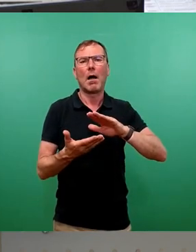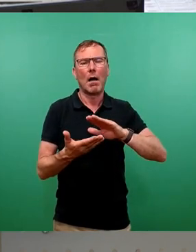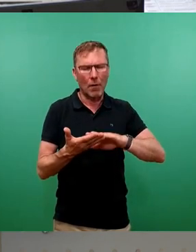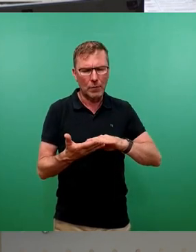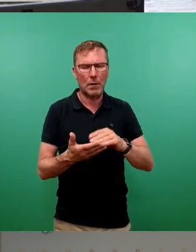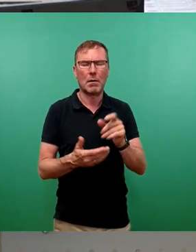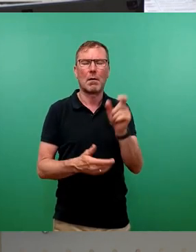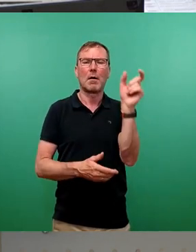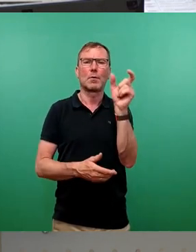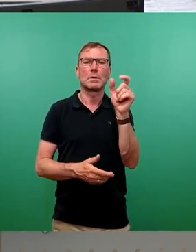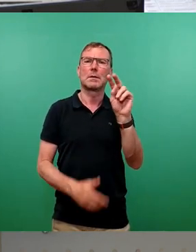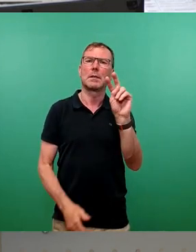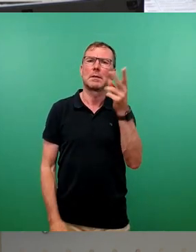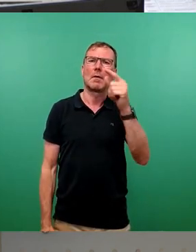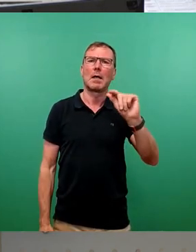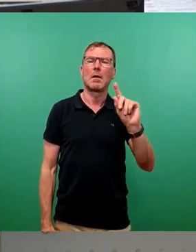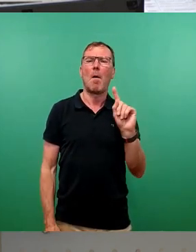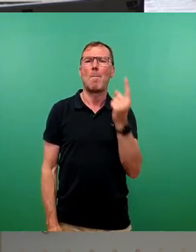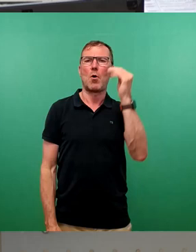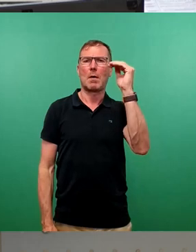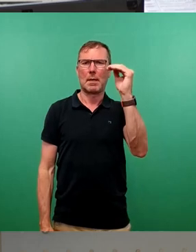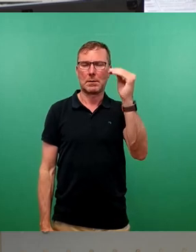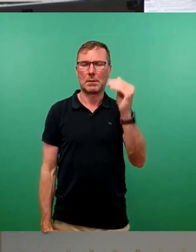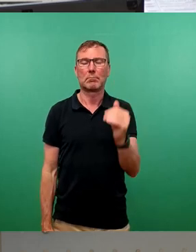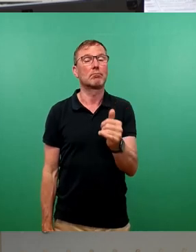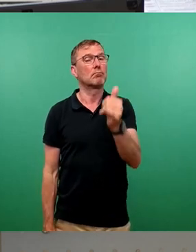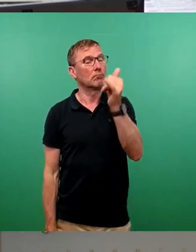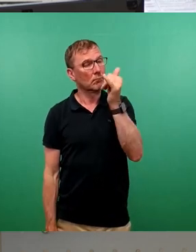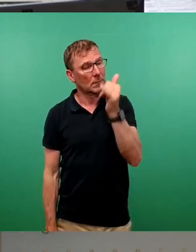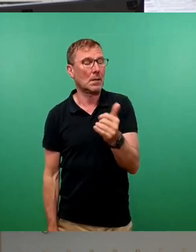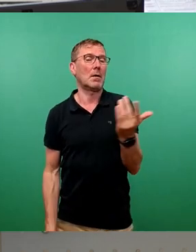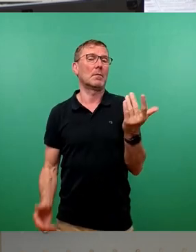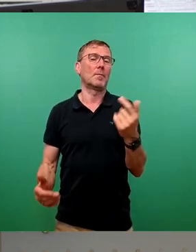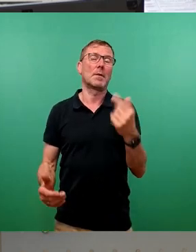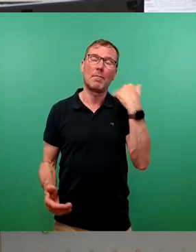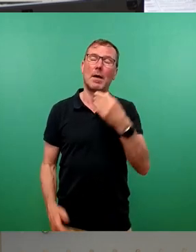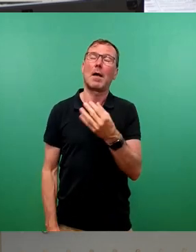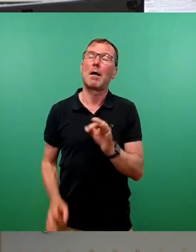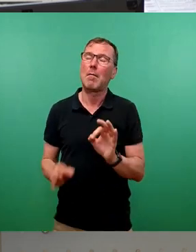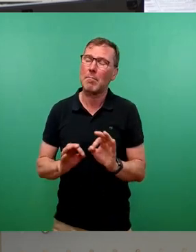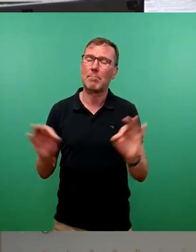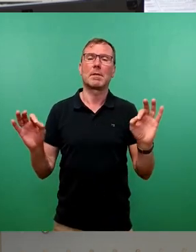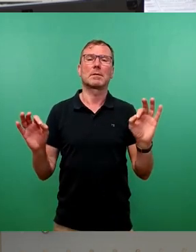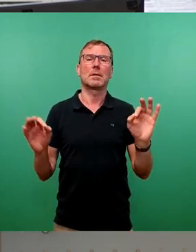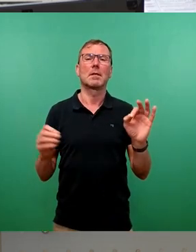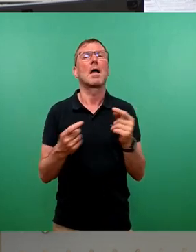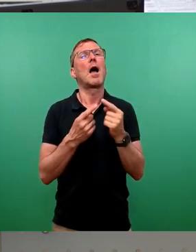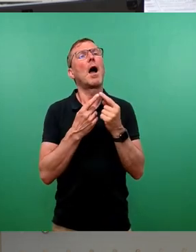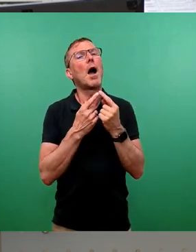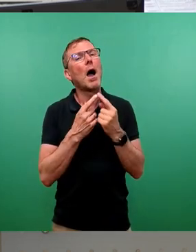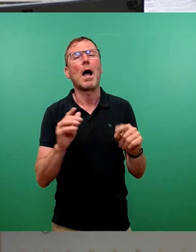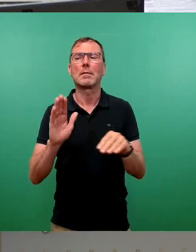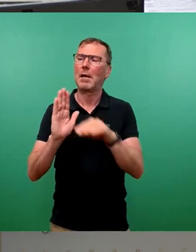Position der zweiten Bürgermeisterin. Und ja, natürlich hätte ich mir gewünscht, es hätte eine andere Reihung